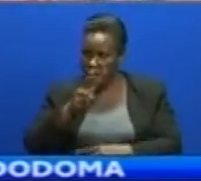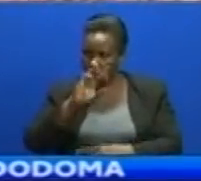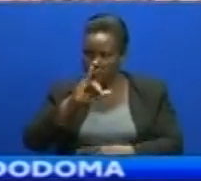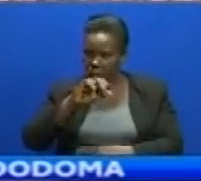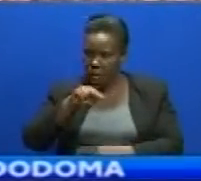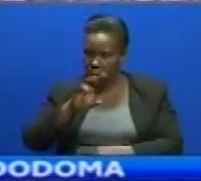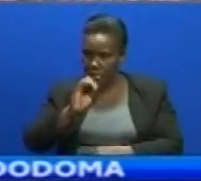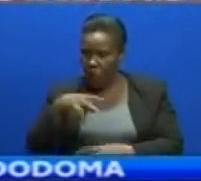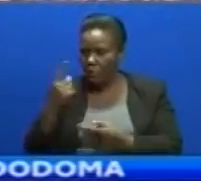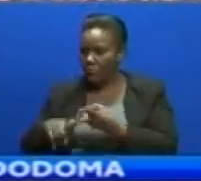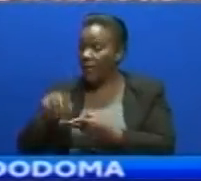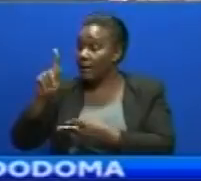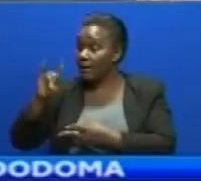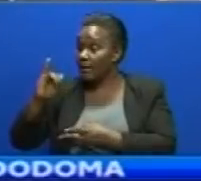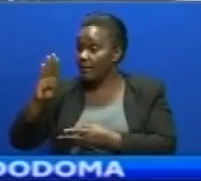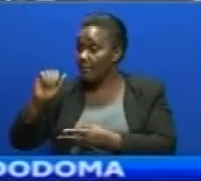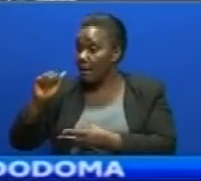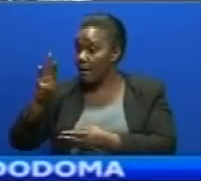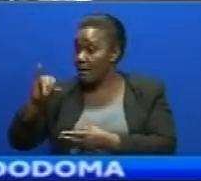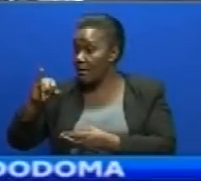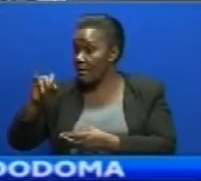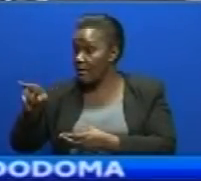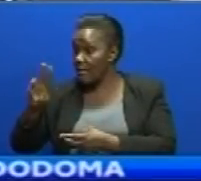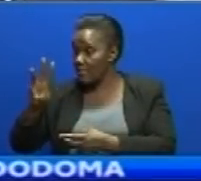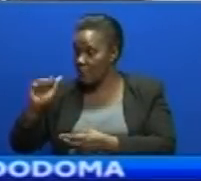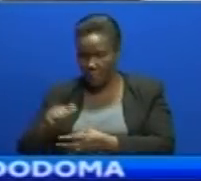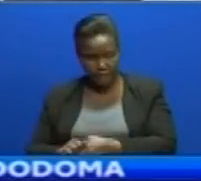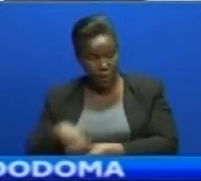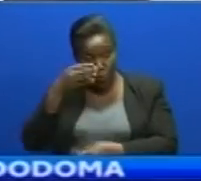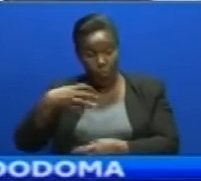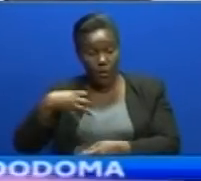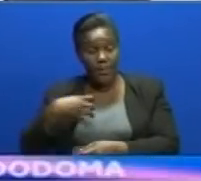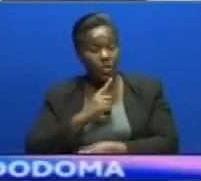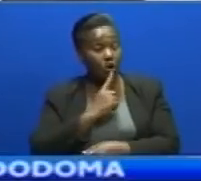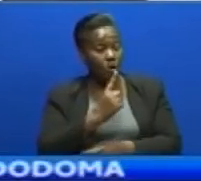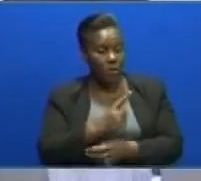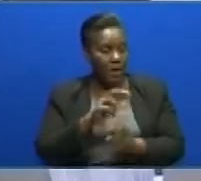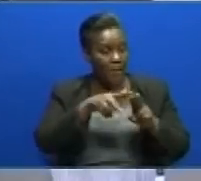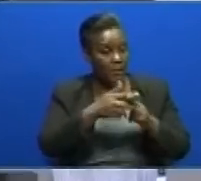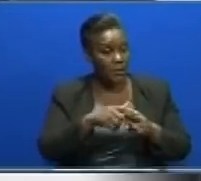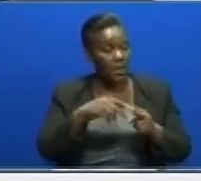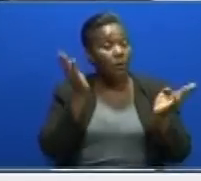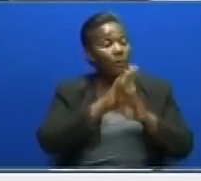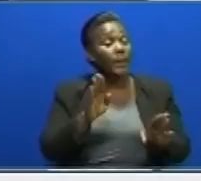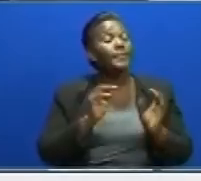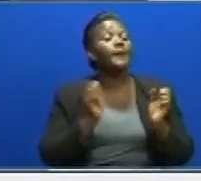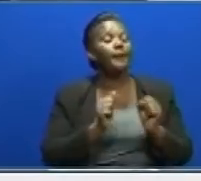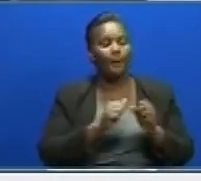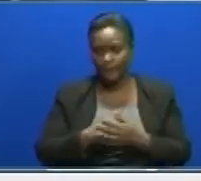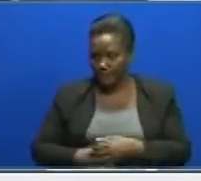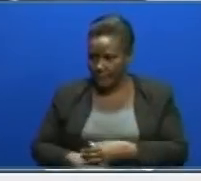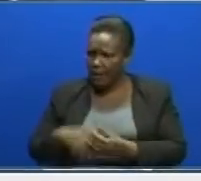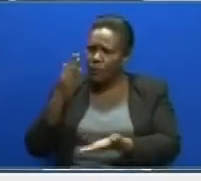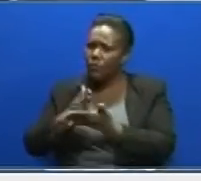mkandarasi kumaliza kazi haraka. Mmeona miradi mingi ya maji ambayo tumewapa makandarasi inachukua muda mrefu kwa sababu makandarasi